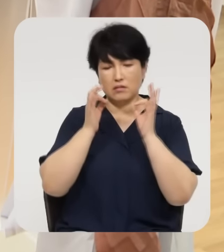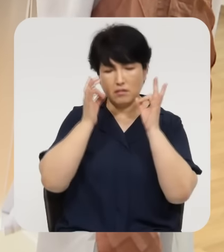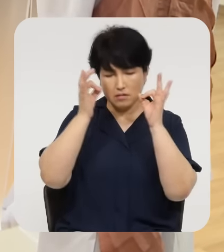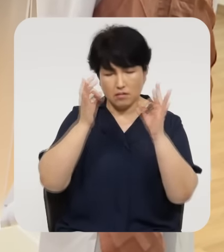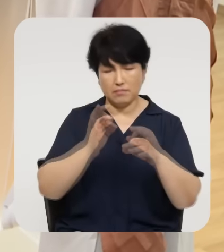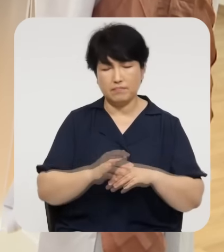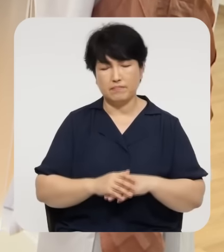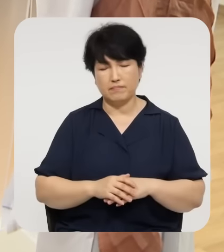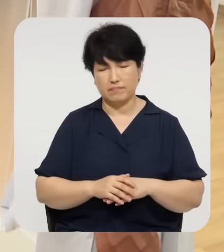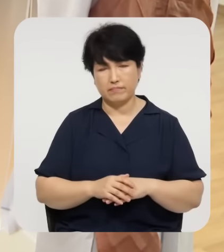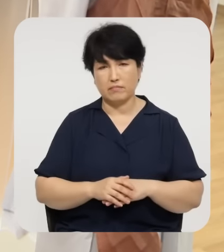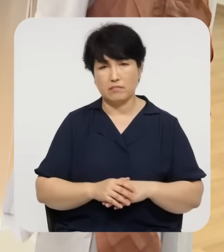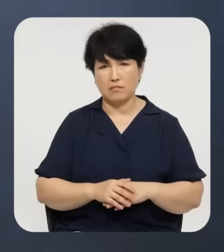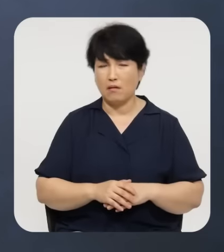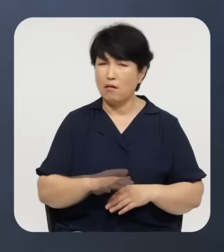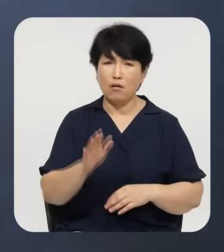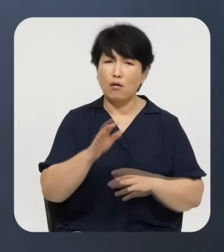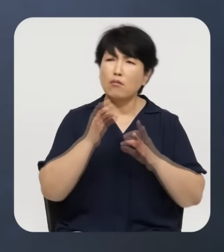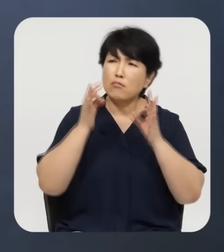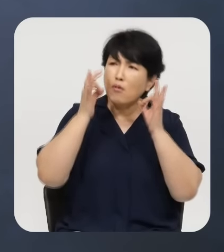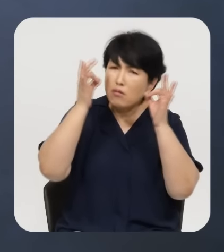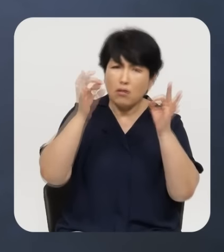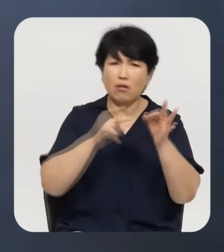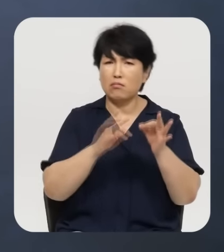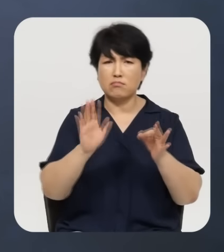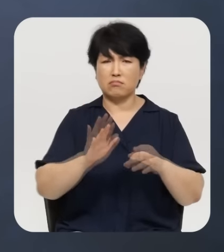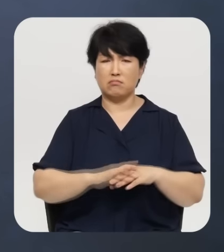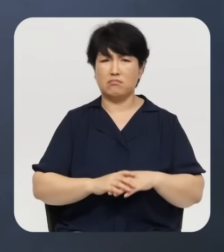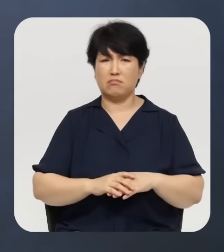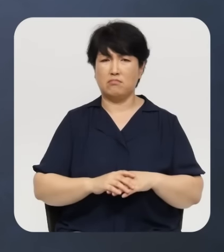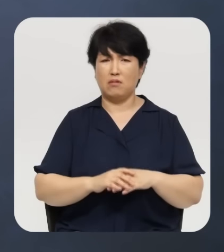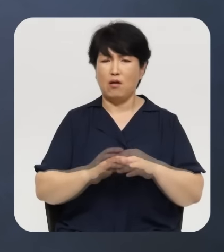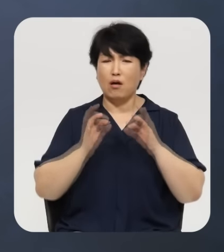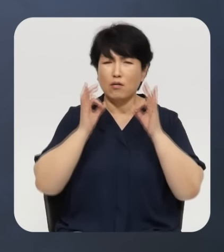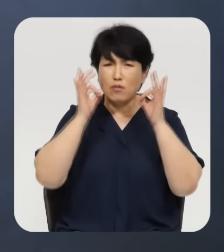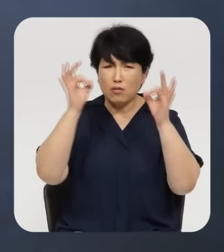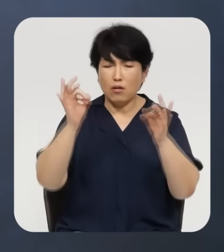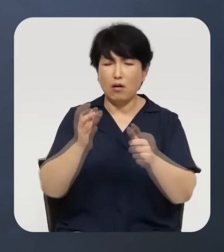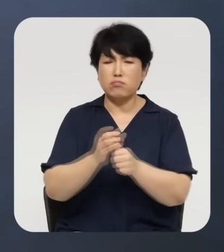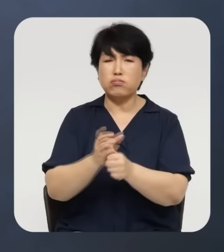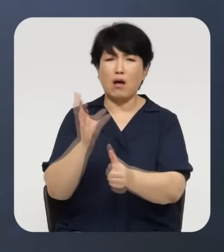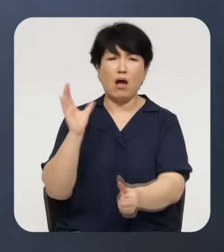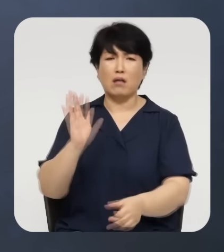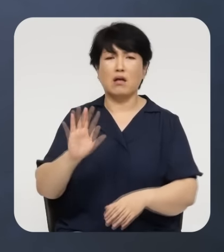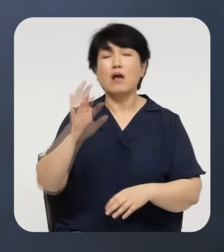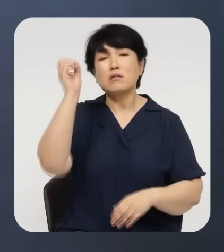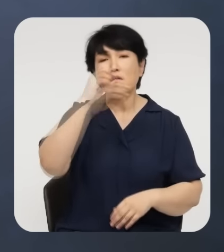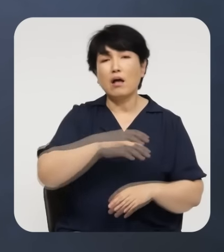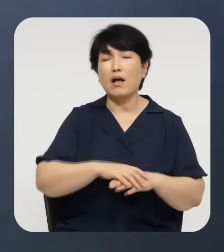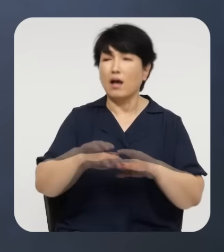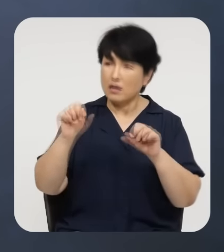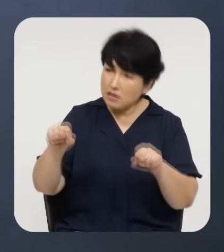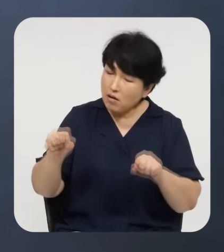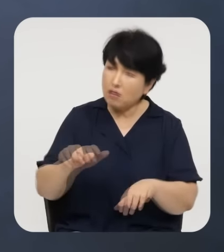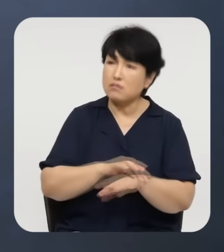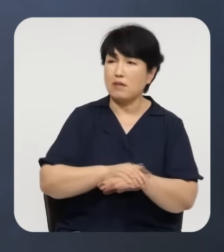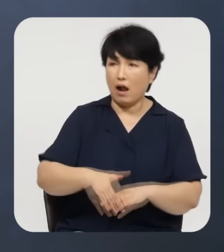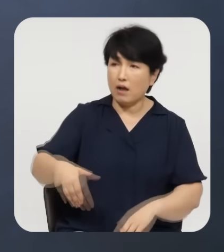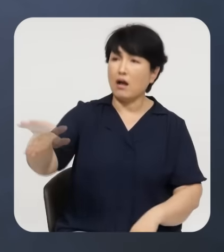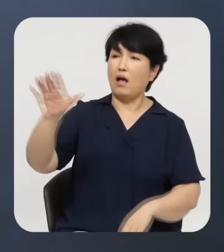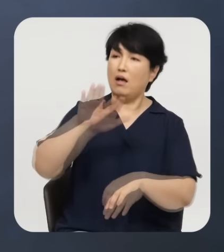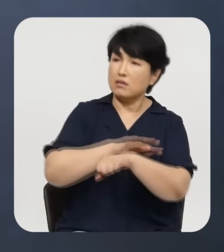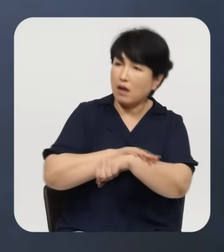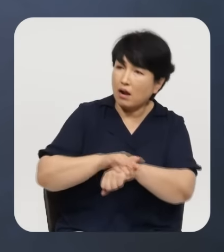노력해야 될 것 같아요. 노력할 것도 없어. 놔줄 것도 없고 되니까. 그냥 안녕히 가세요 이러면